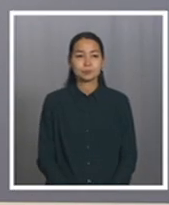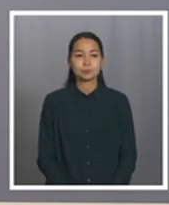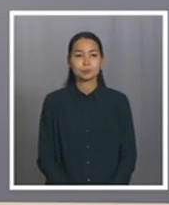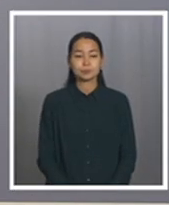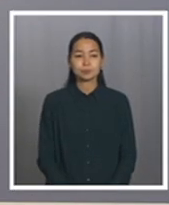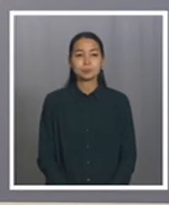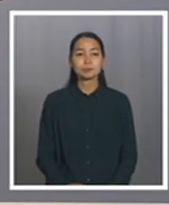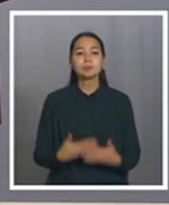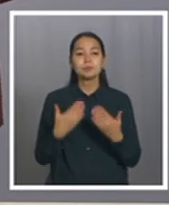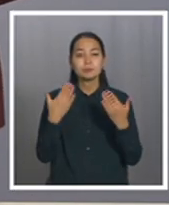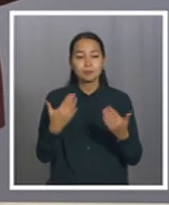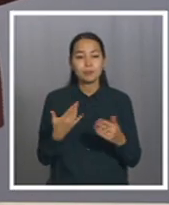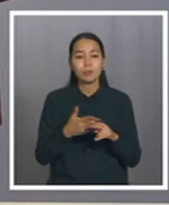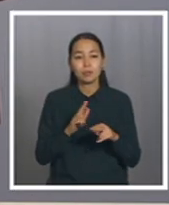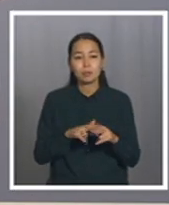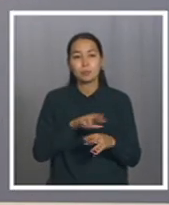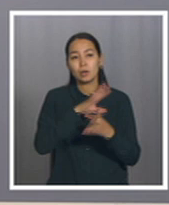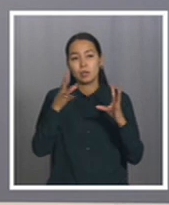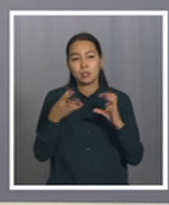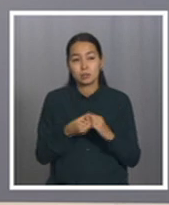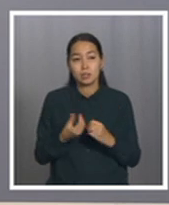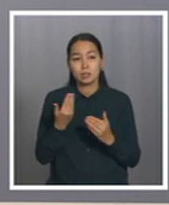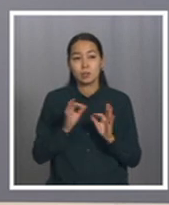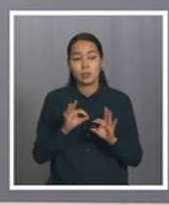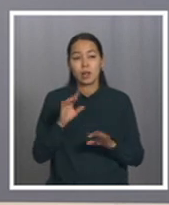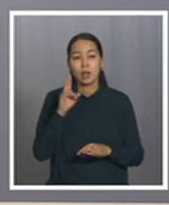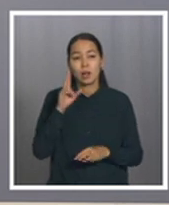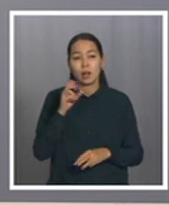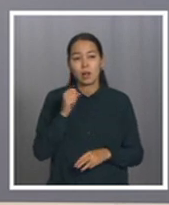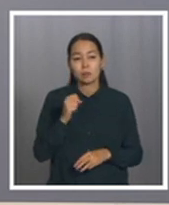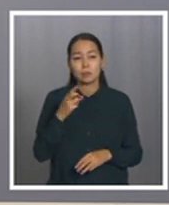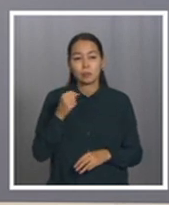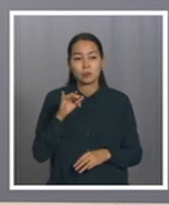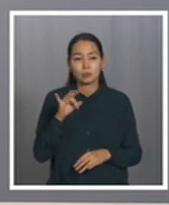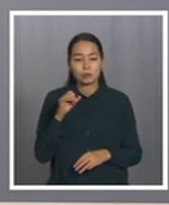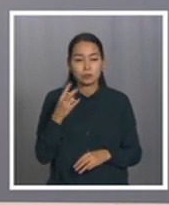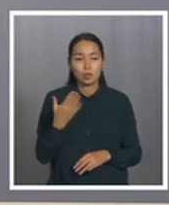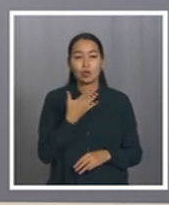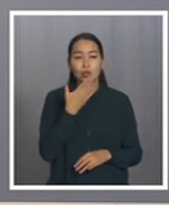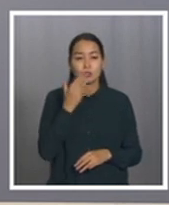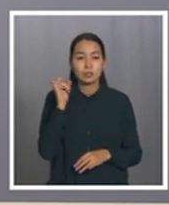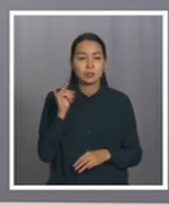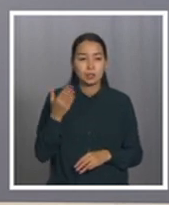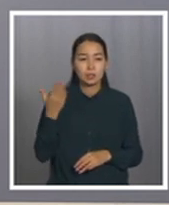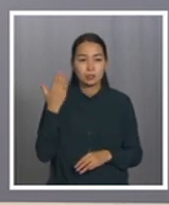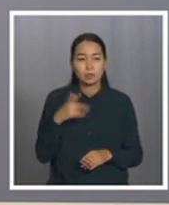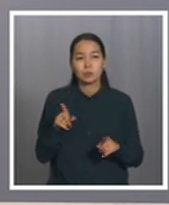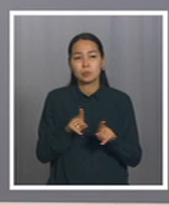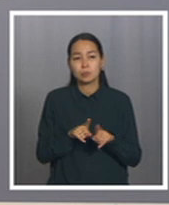Мінекей, осы мәліметтерден ақ Ахмет Байтұрсынұлының ұлттық тарихымыздағы ешкімен